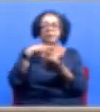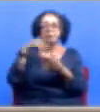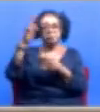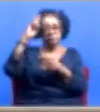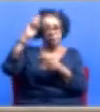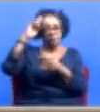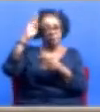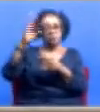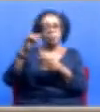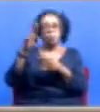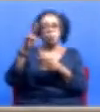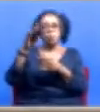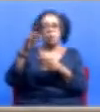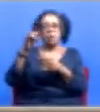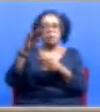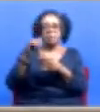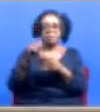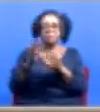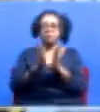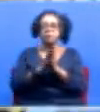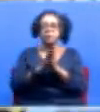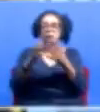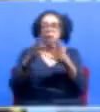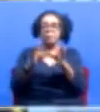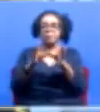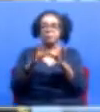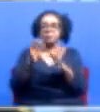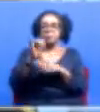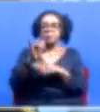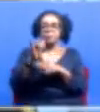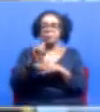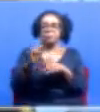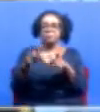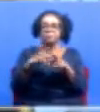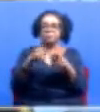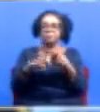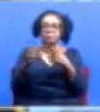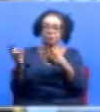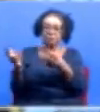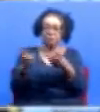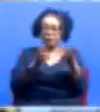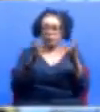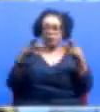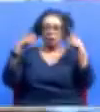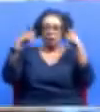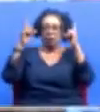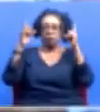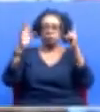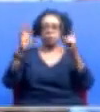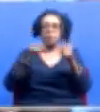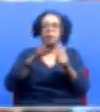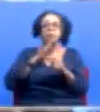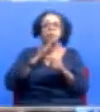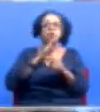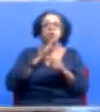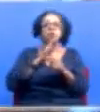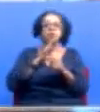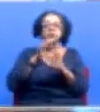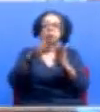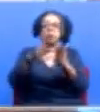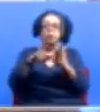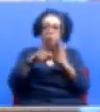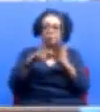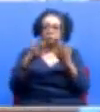cha Ukwala walikuwa wameandamana na kampuni ya madalali kuchukua ng'ombe hao kama fidia kutokana na mkopo huo tata unaodai kuchukuliwa na